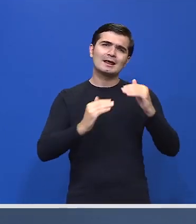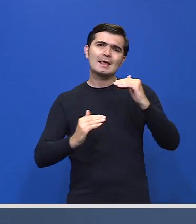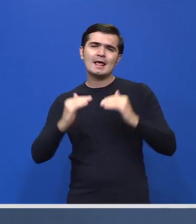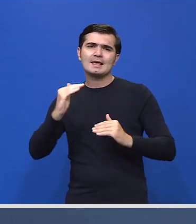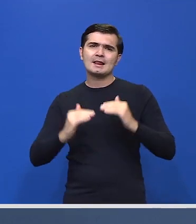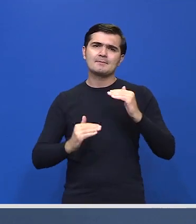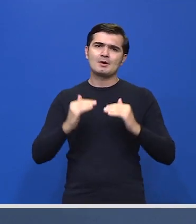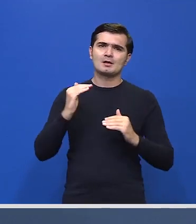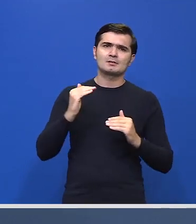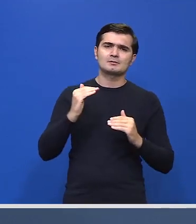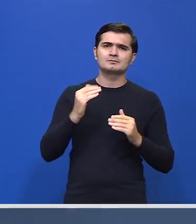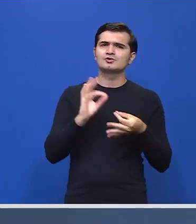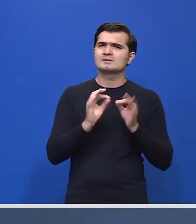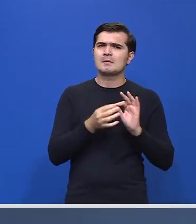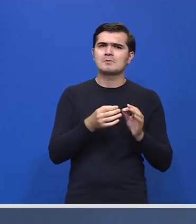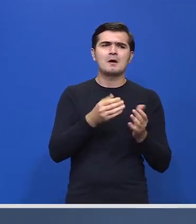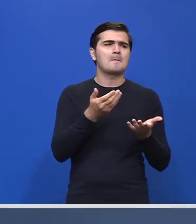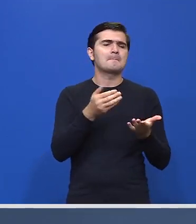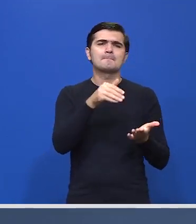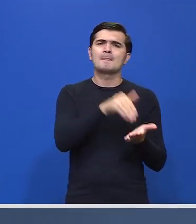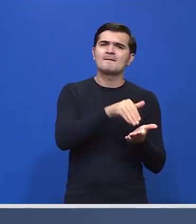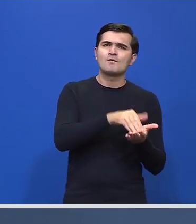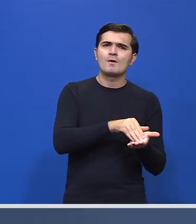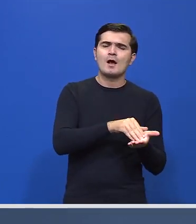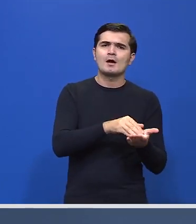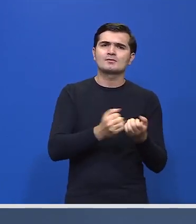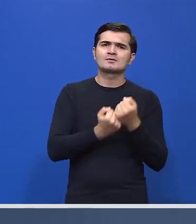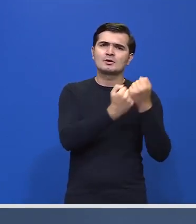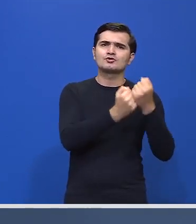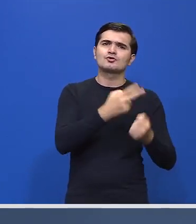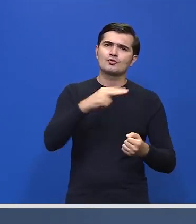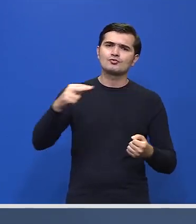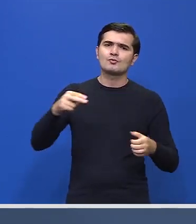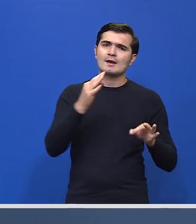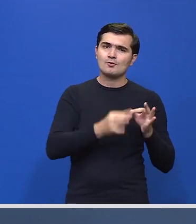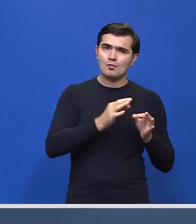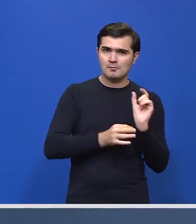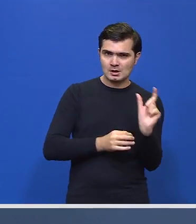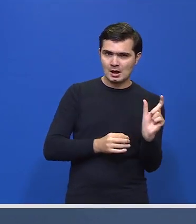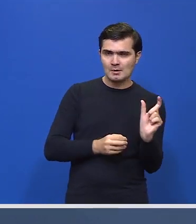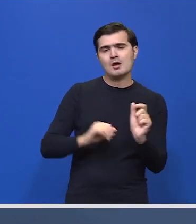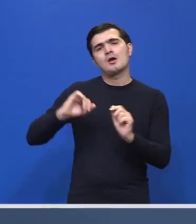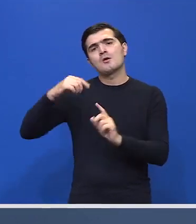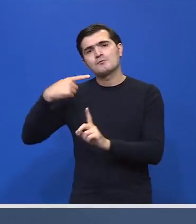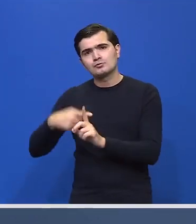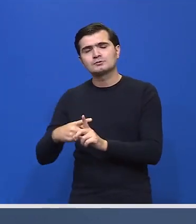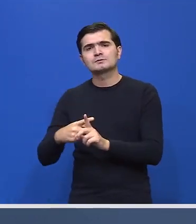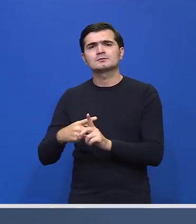noastră între nevoia de a sprijini în continuare economia și